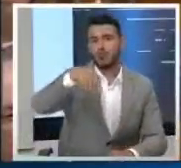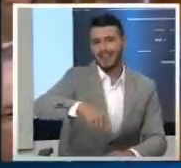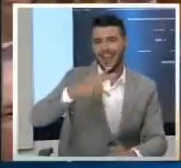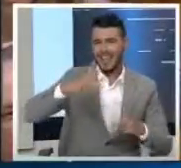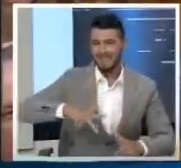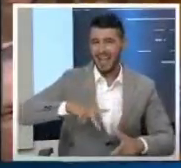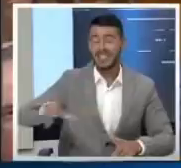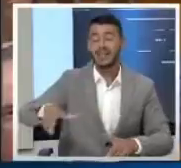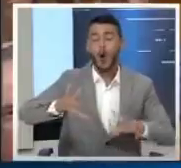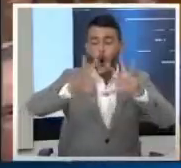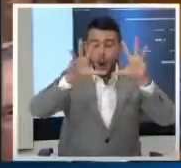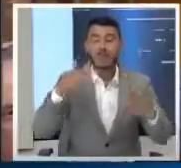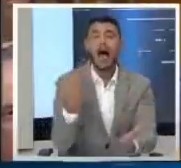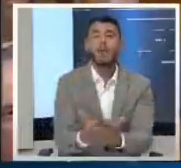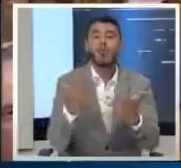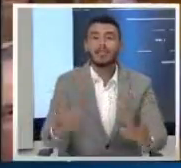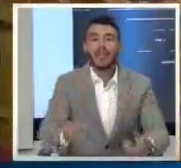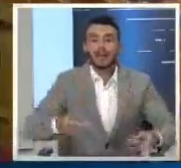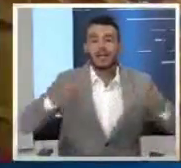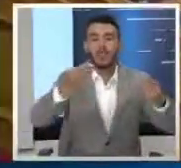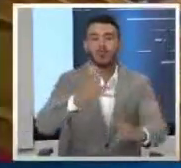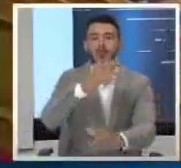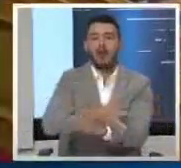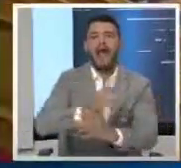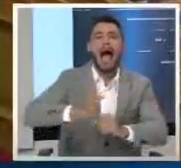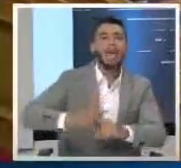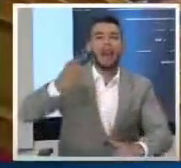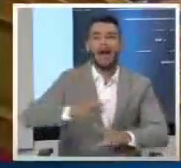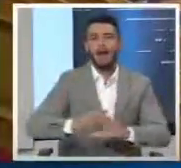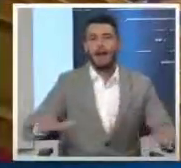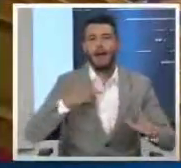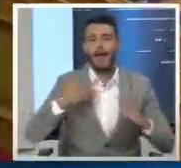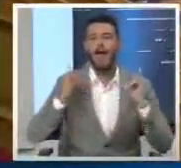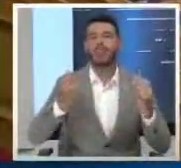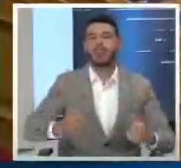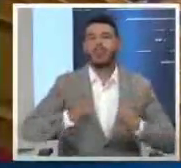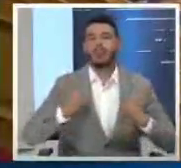στον εισαγγελέα. Απλά και στα ράτα. Με αυτά δεν θα παίζουμε.